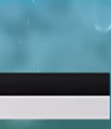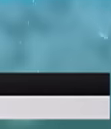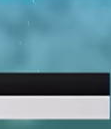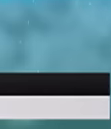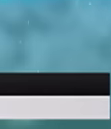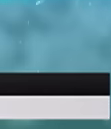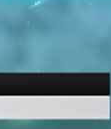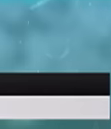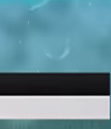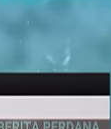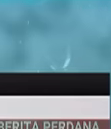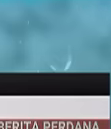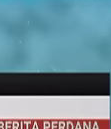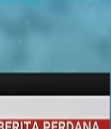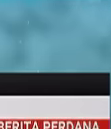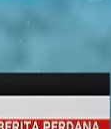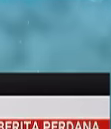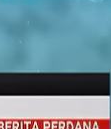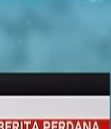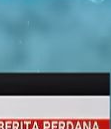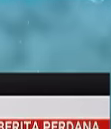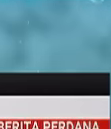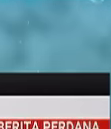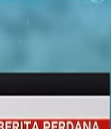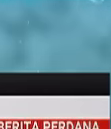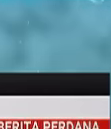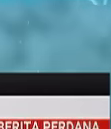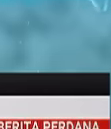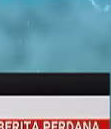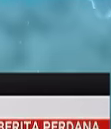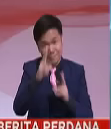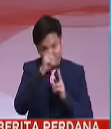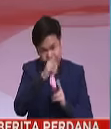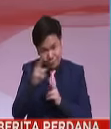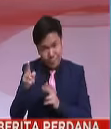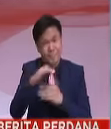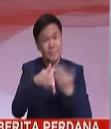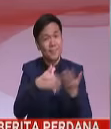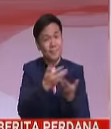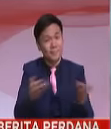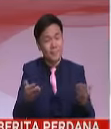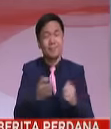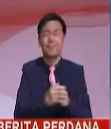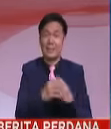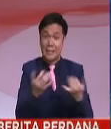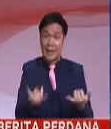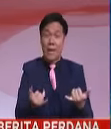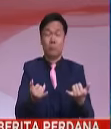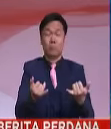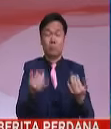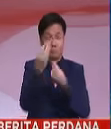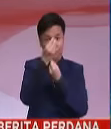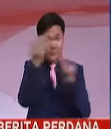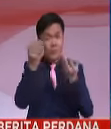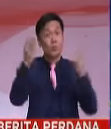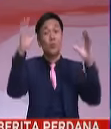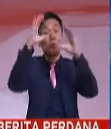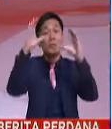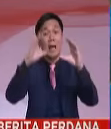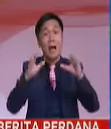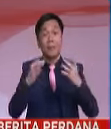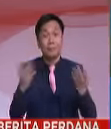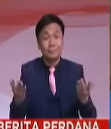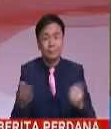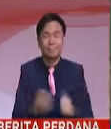Hai assalamualaikum jangan salam hormat kepada semua penonton kita menekan informasi cuaca pada malam ini dengan